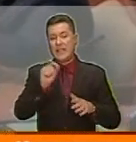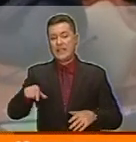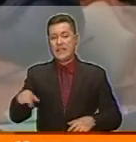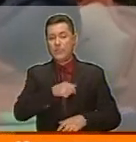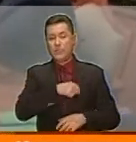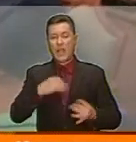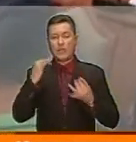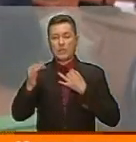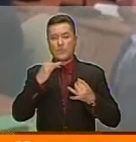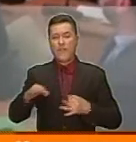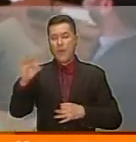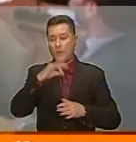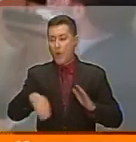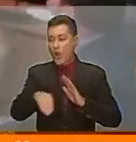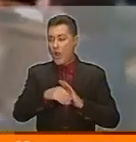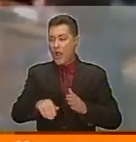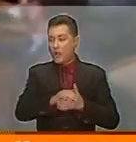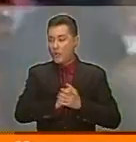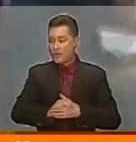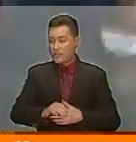розмовляли про корупцію. Аж тут...